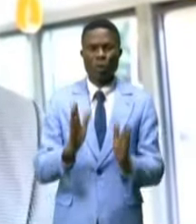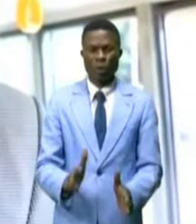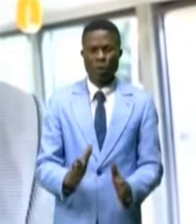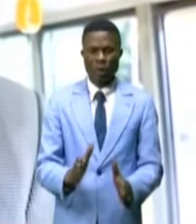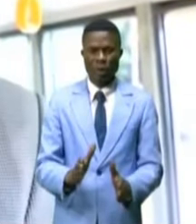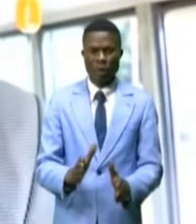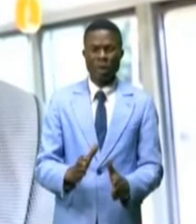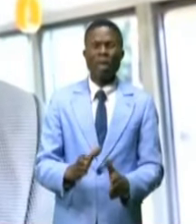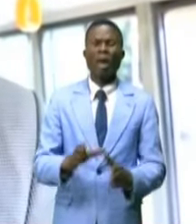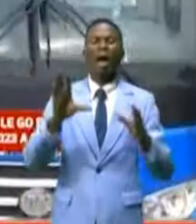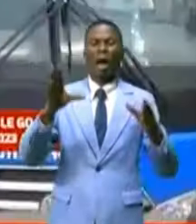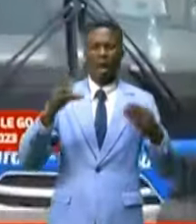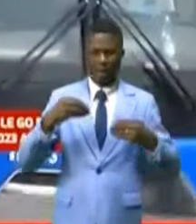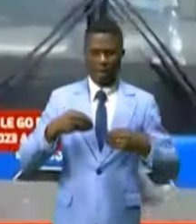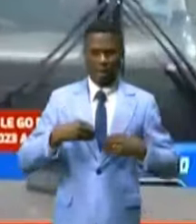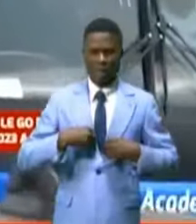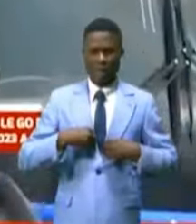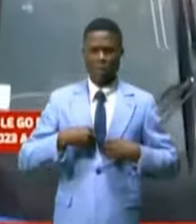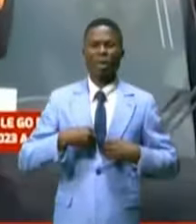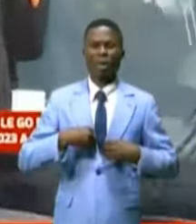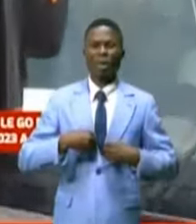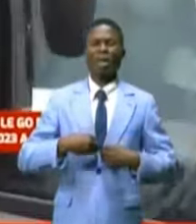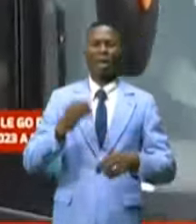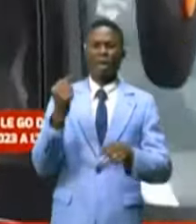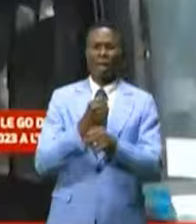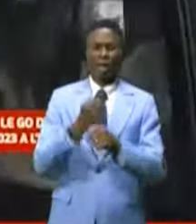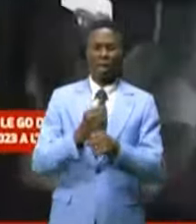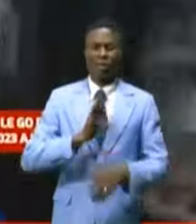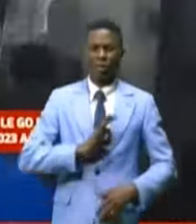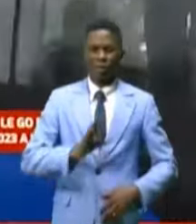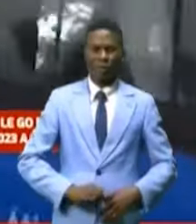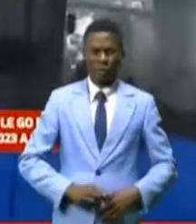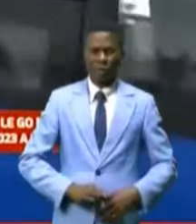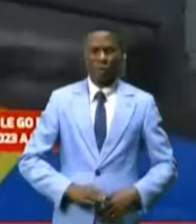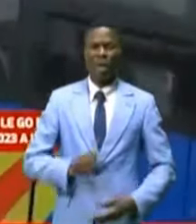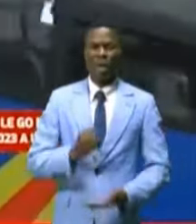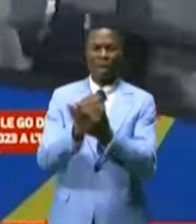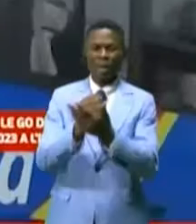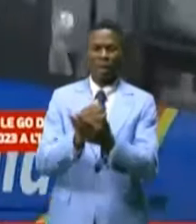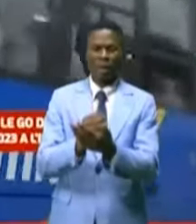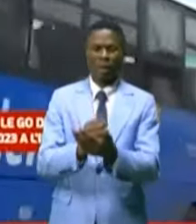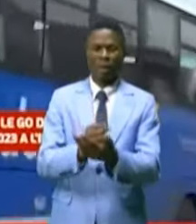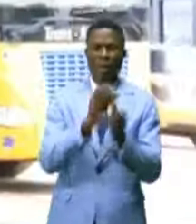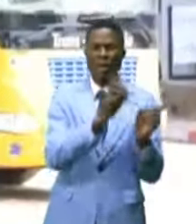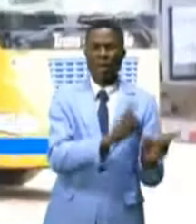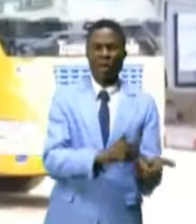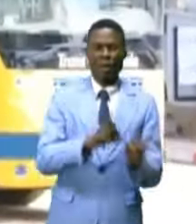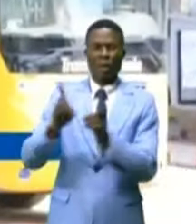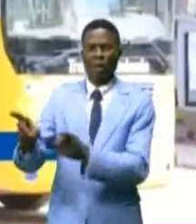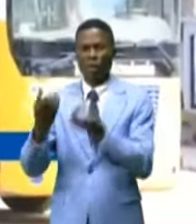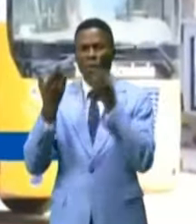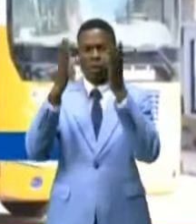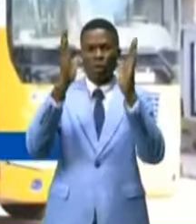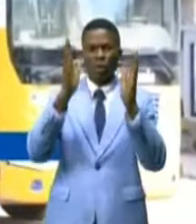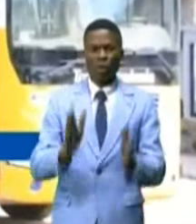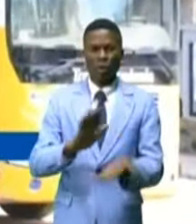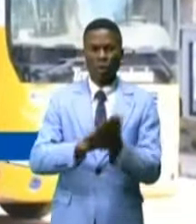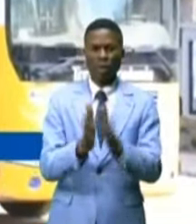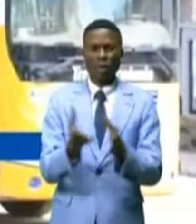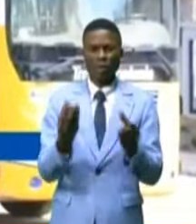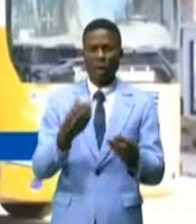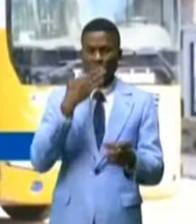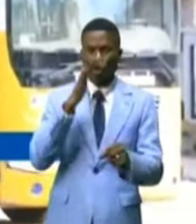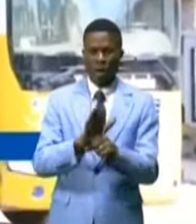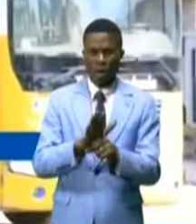reste reconnaissant au chef de l'État, qui tient à la facilitation des déplacements des étudiants, rassure